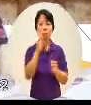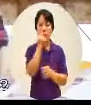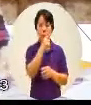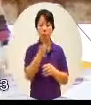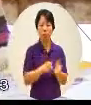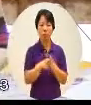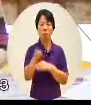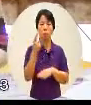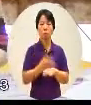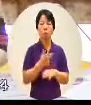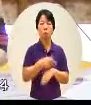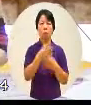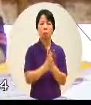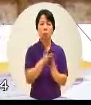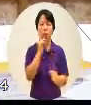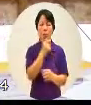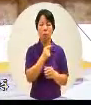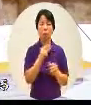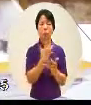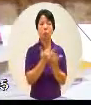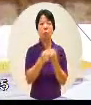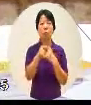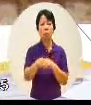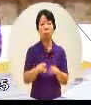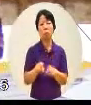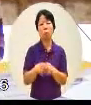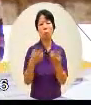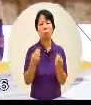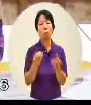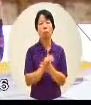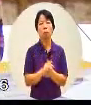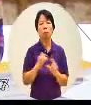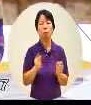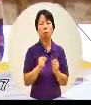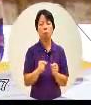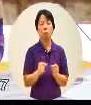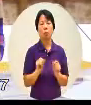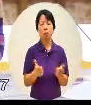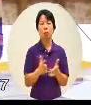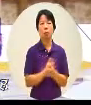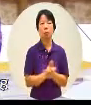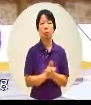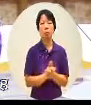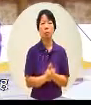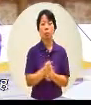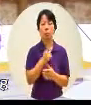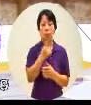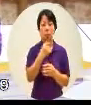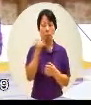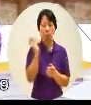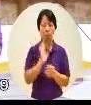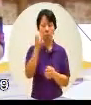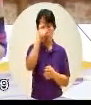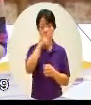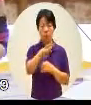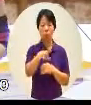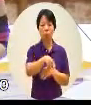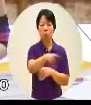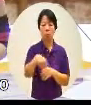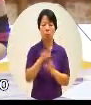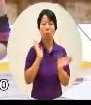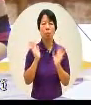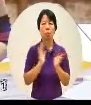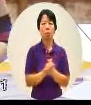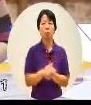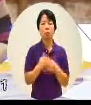是特殊的学生啊。好、哦，但是一般的学生不是像你讲的这样子啊。好、哦，所以我们不希望说这些小孩